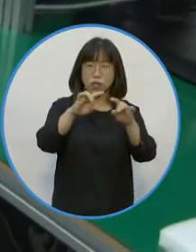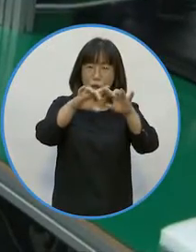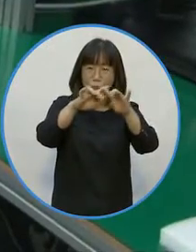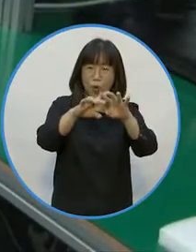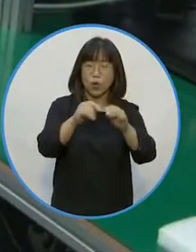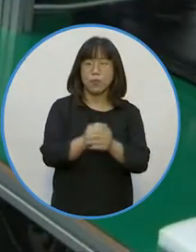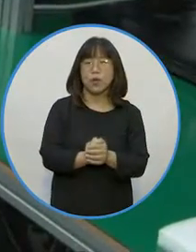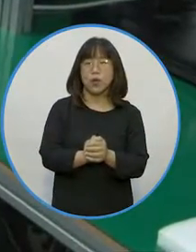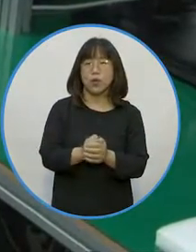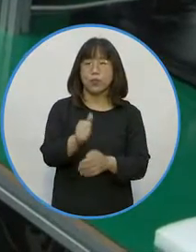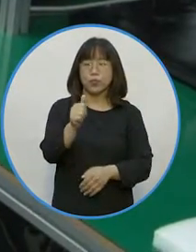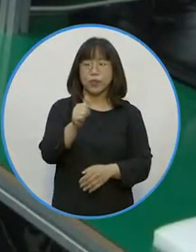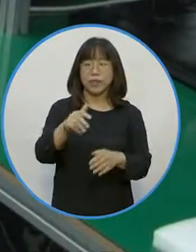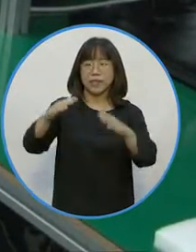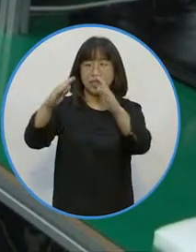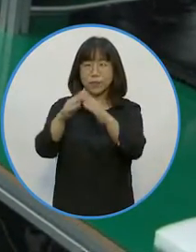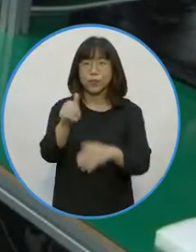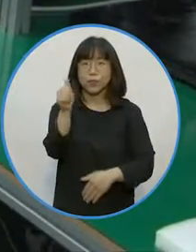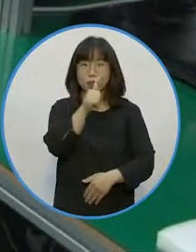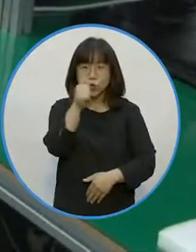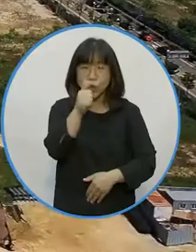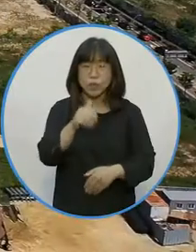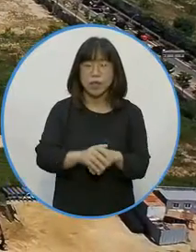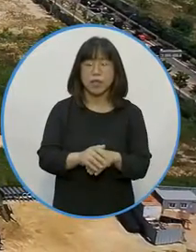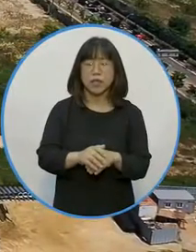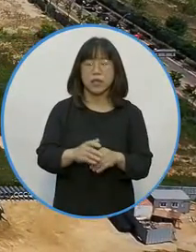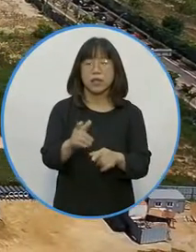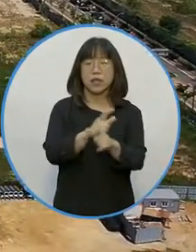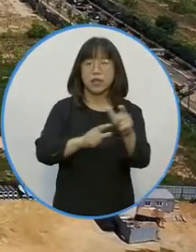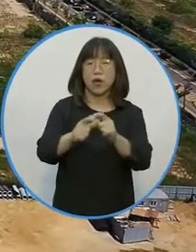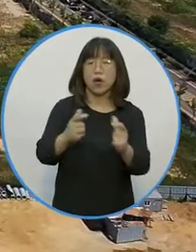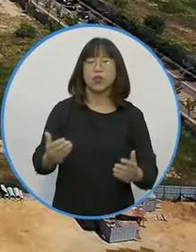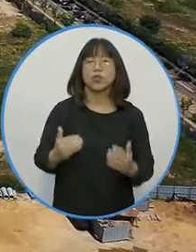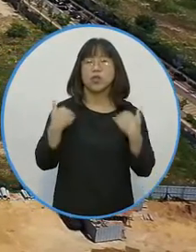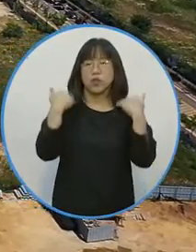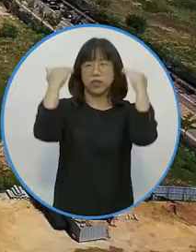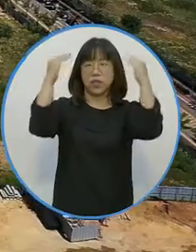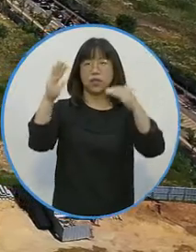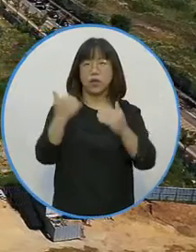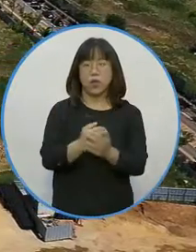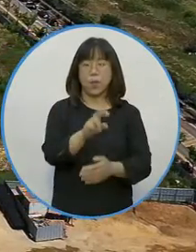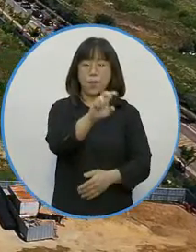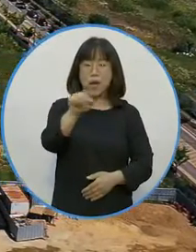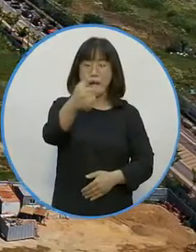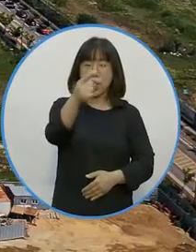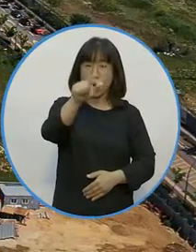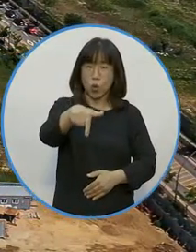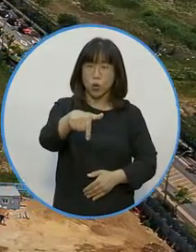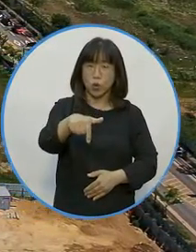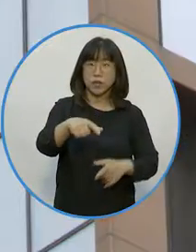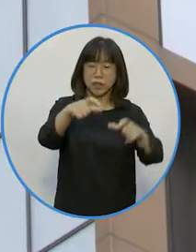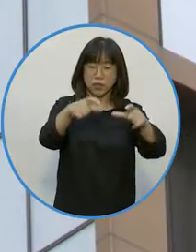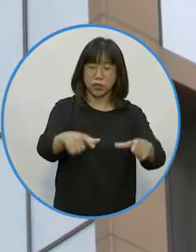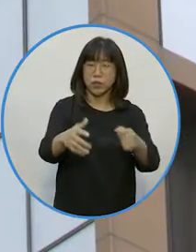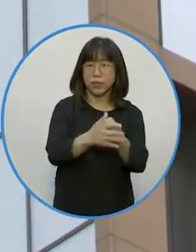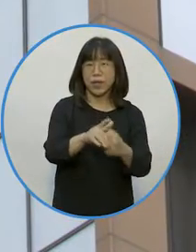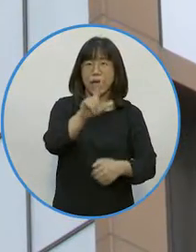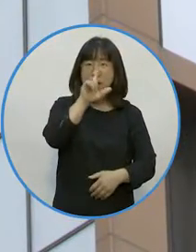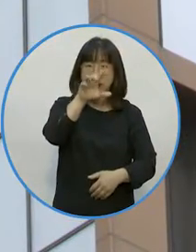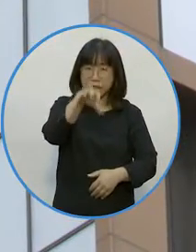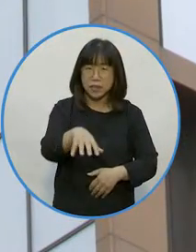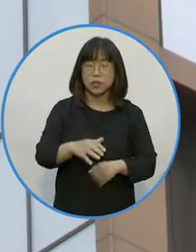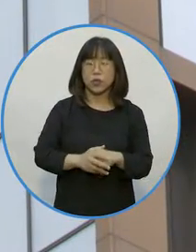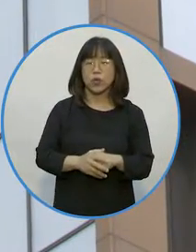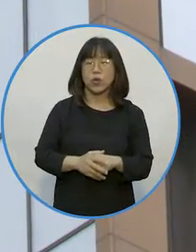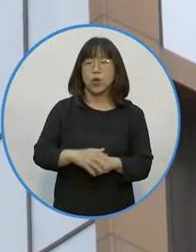정보통신업을 비롯해 사업 서비스와 부동산 임대업 등에서 2배 이상 성장했으며 특히 마곡지구 개발로